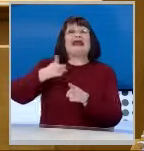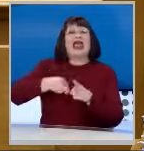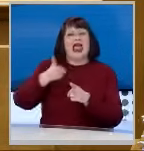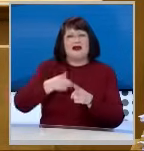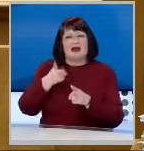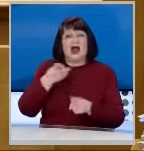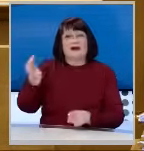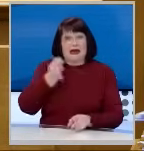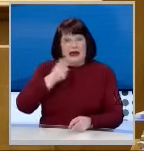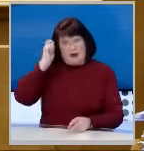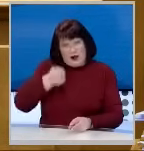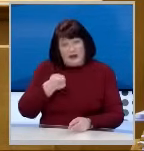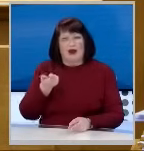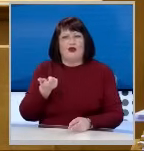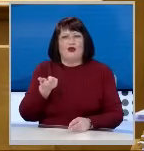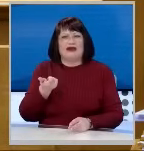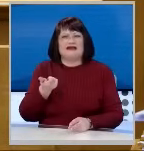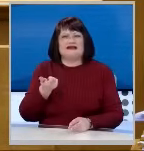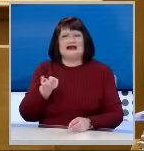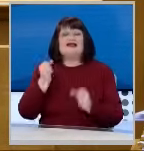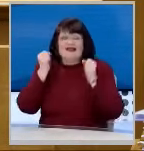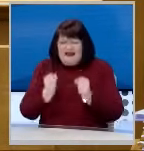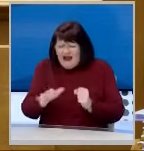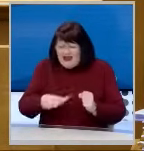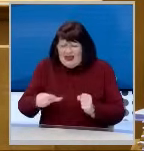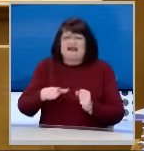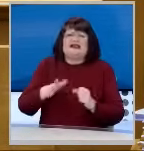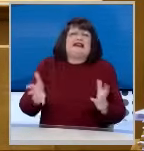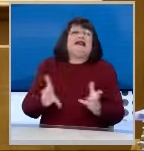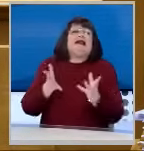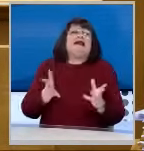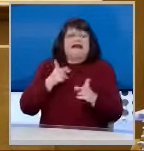άμα λέγαμε σε ποια κατάσταση